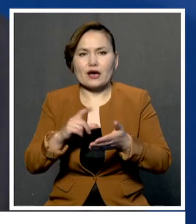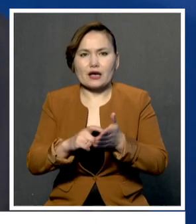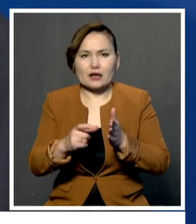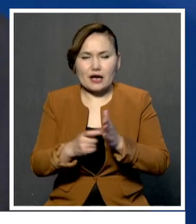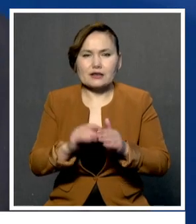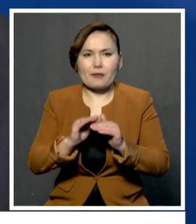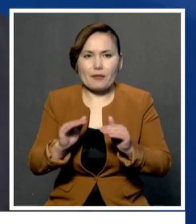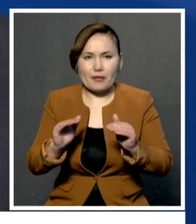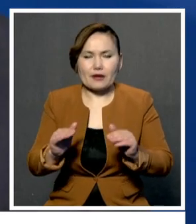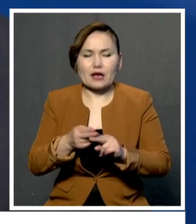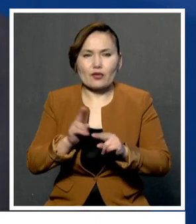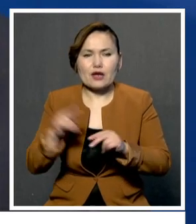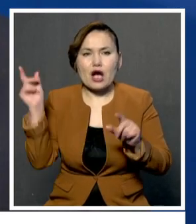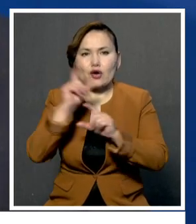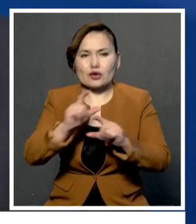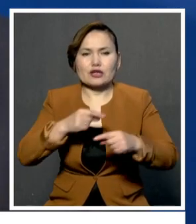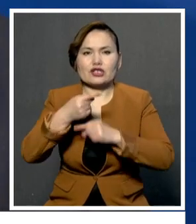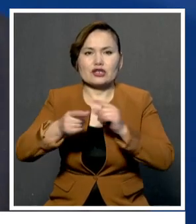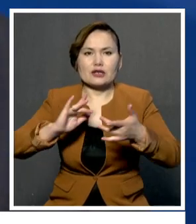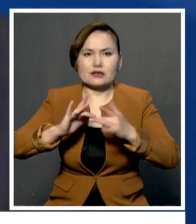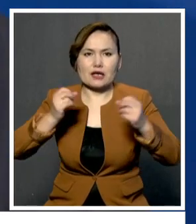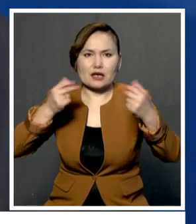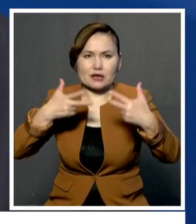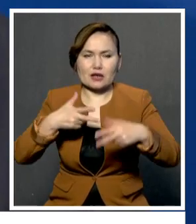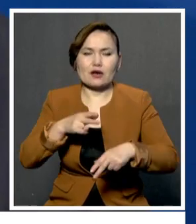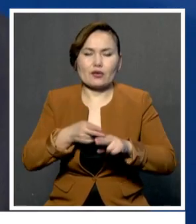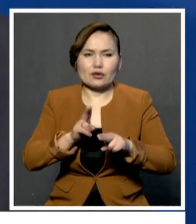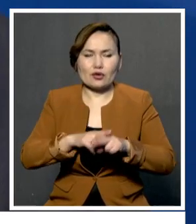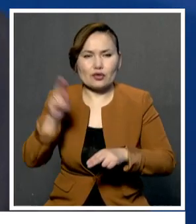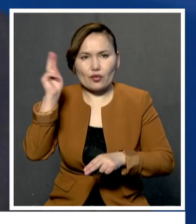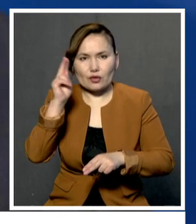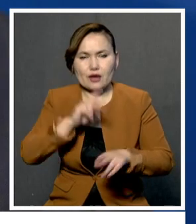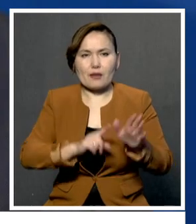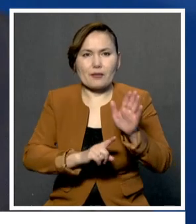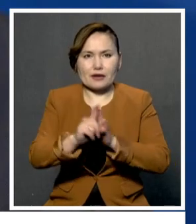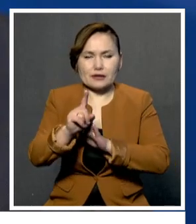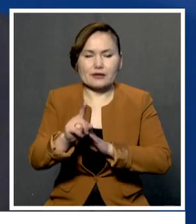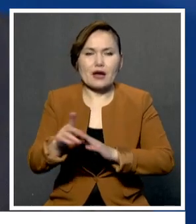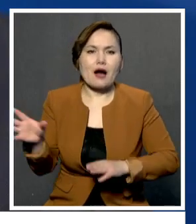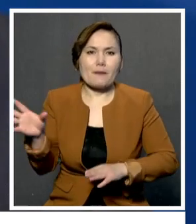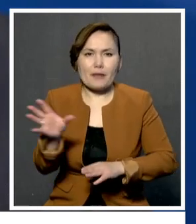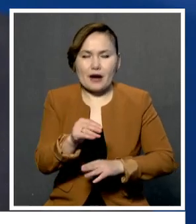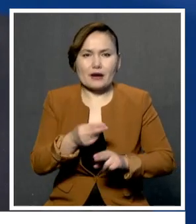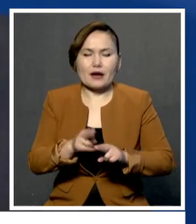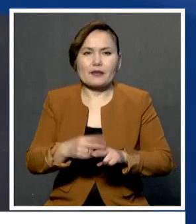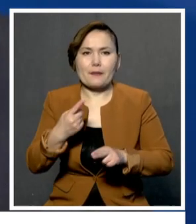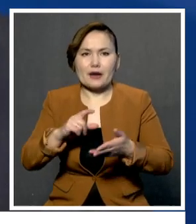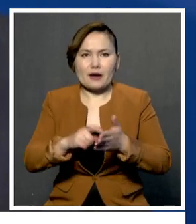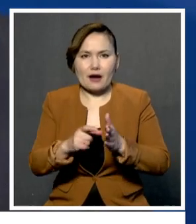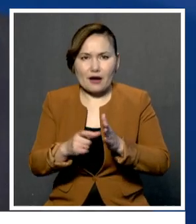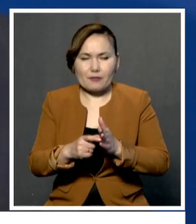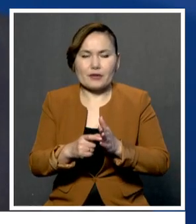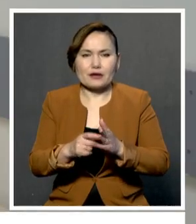режимде, қалғандары 30% онлайн режимде оқиды, бірақ барлығы да бір кабинеттік жүйеде